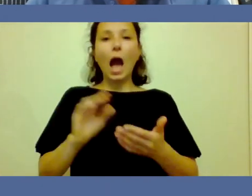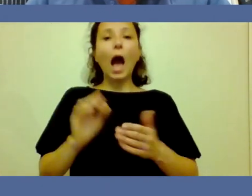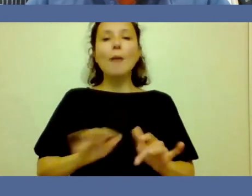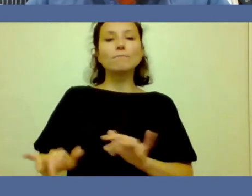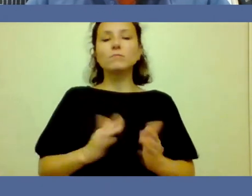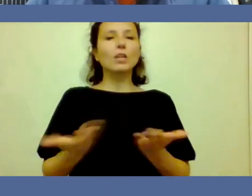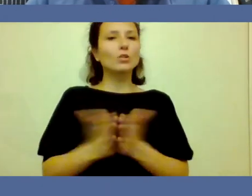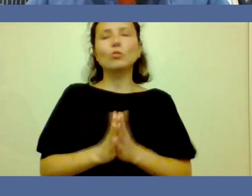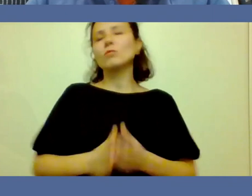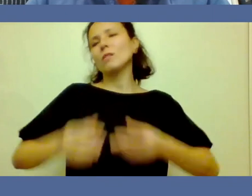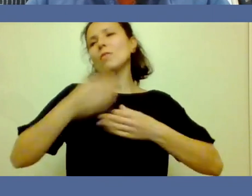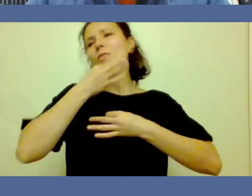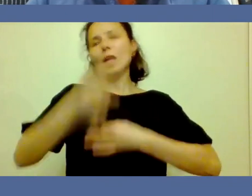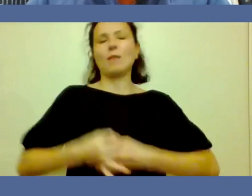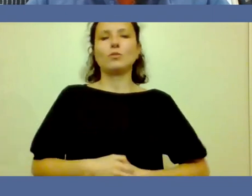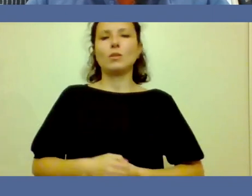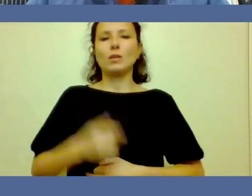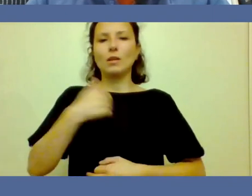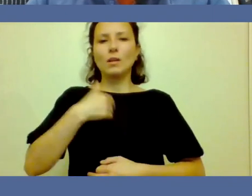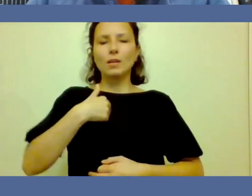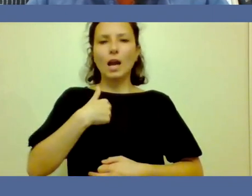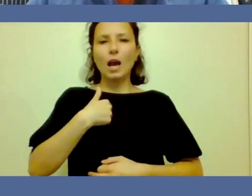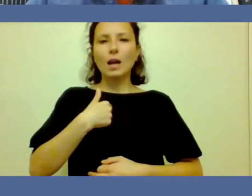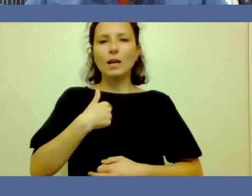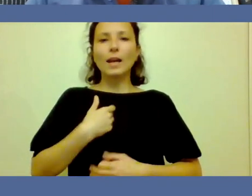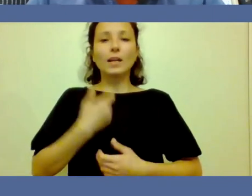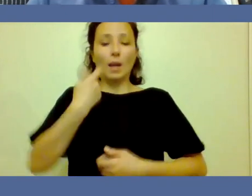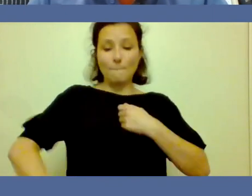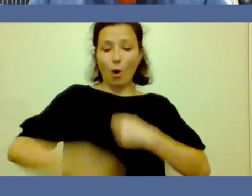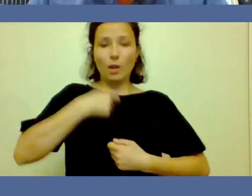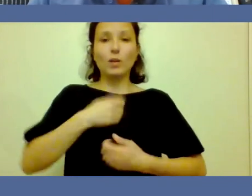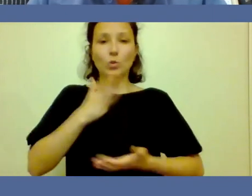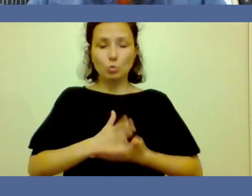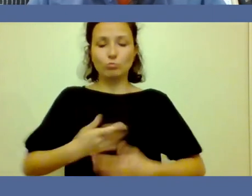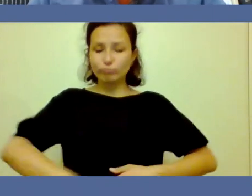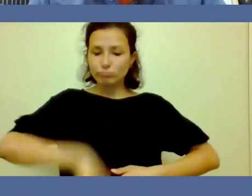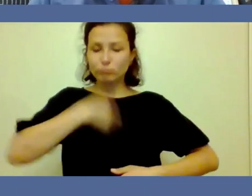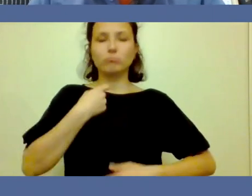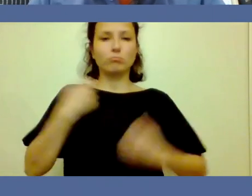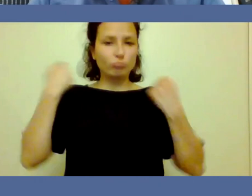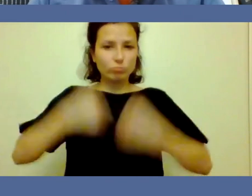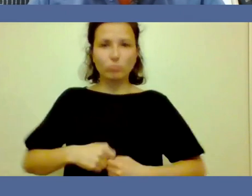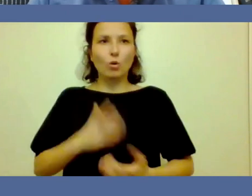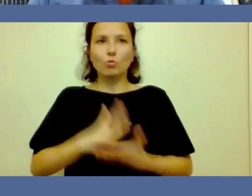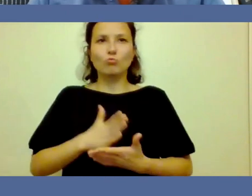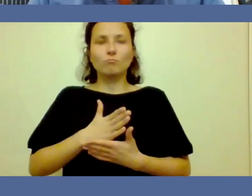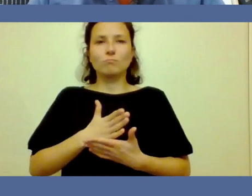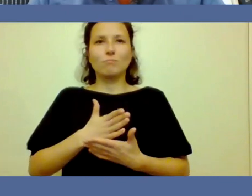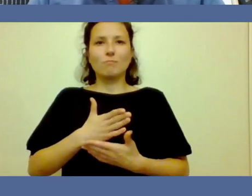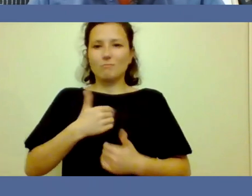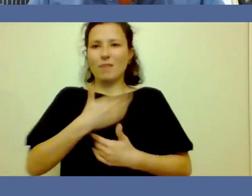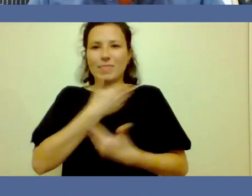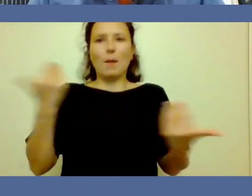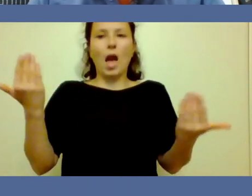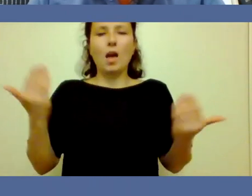największe błogosławieństwo. Ja, jak zapnę mój polar, zapnę tak zamek, to już mnie nie ma. Wie pan, to po